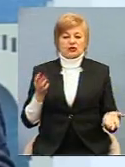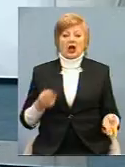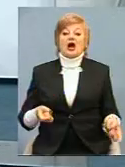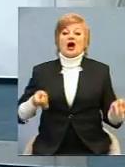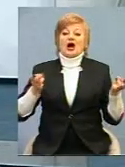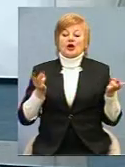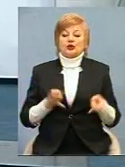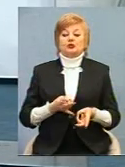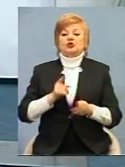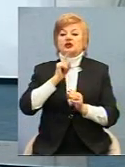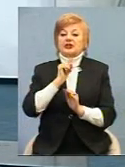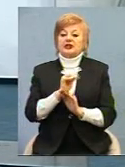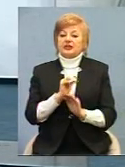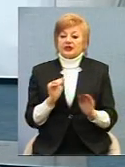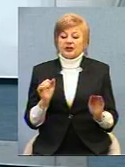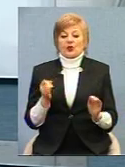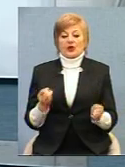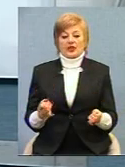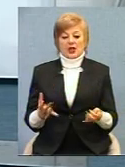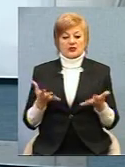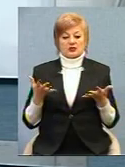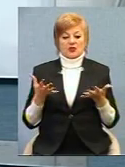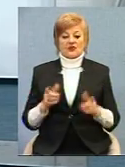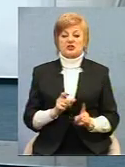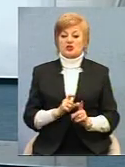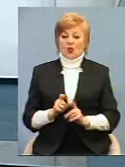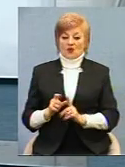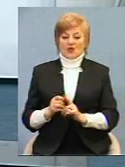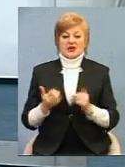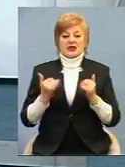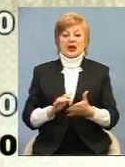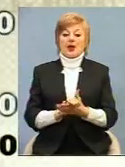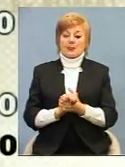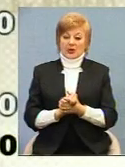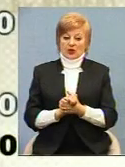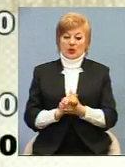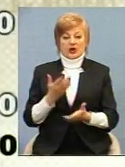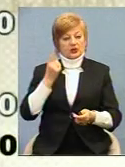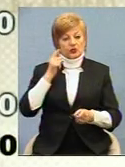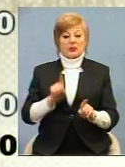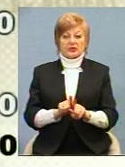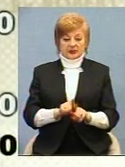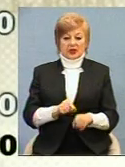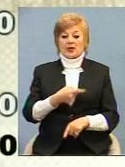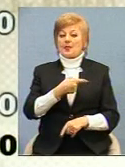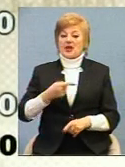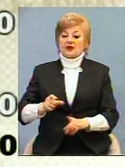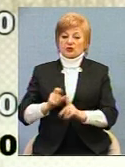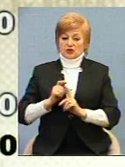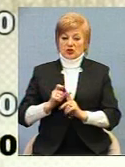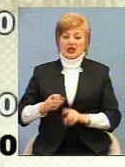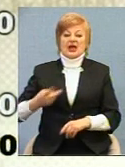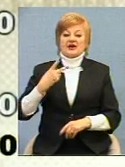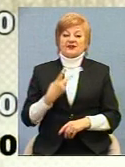потребуємо тихого і ясного слова для миру. Якщо і ви так думаєте, ваша позиція перша. На другу позицію